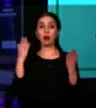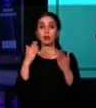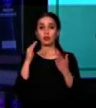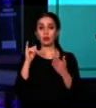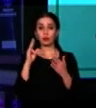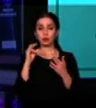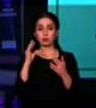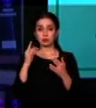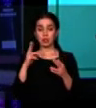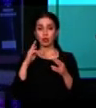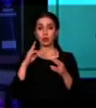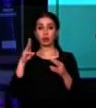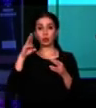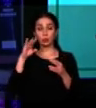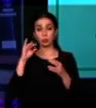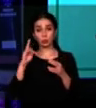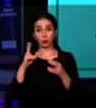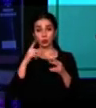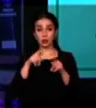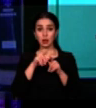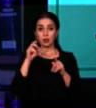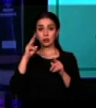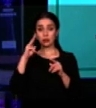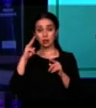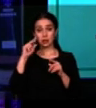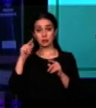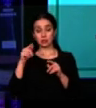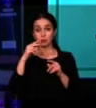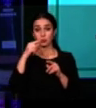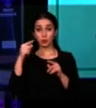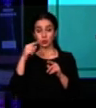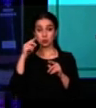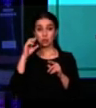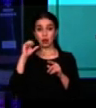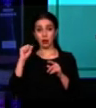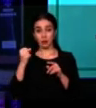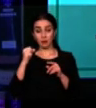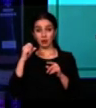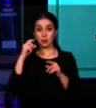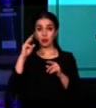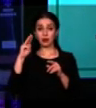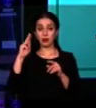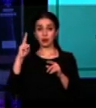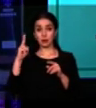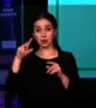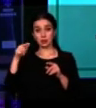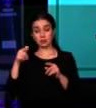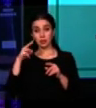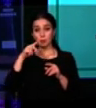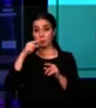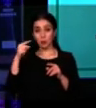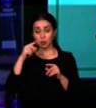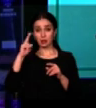Tok funksiyalar. Shuning uchun tangens minus alfa minus tangens alfaga va katangens minus alfa